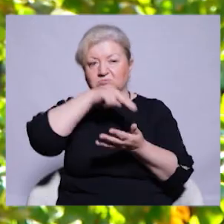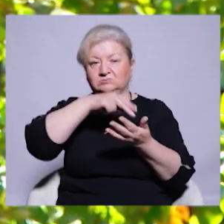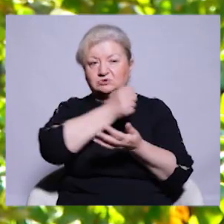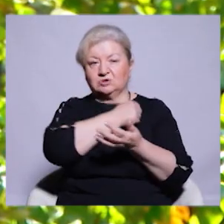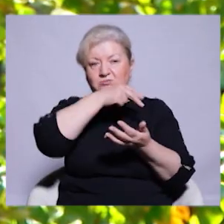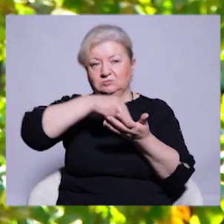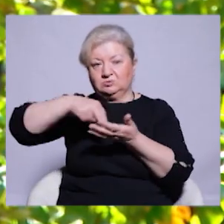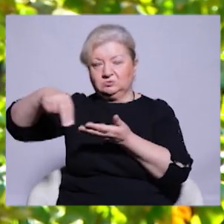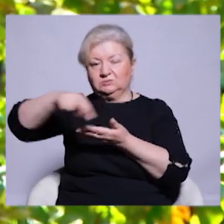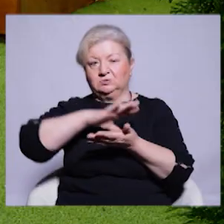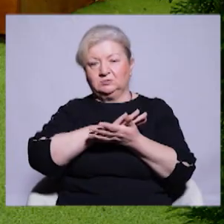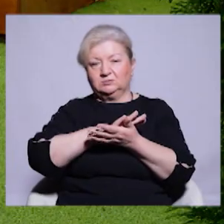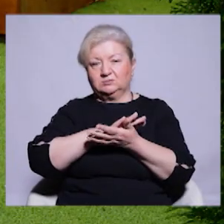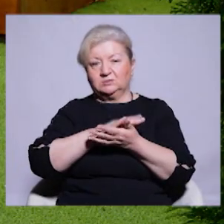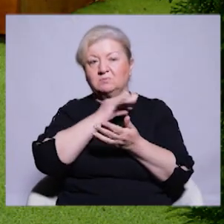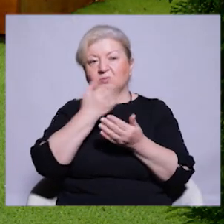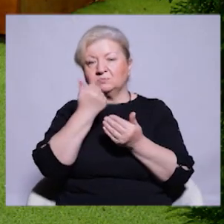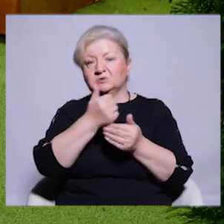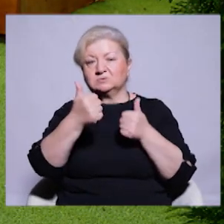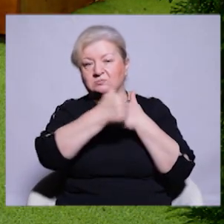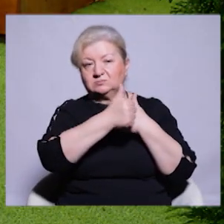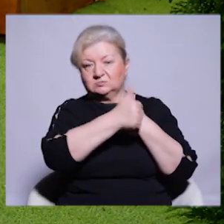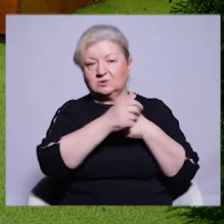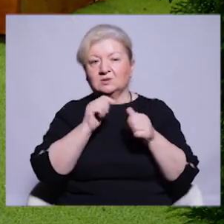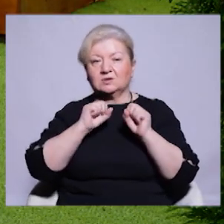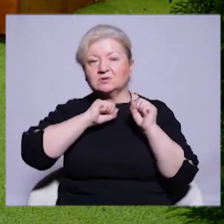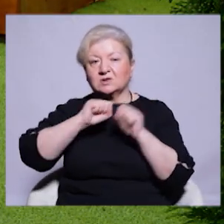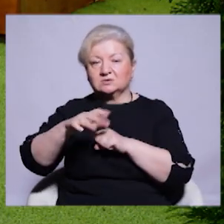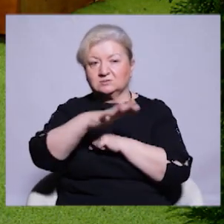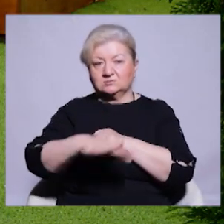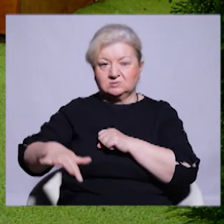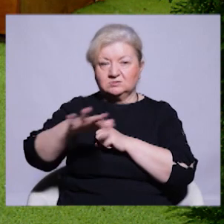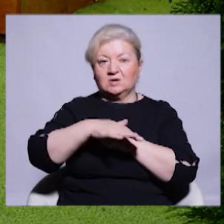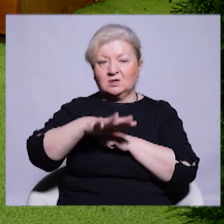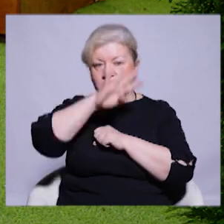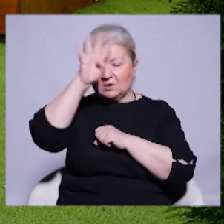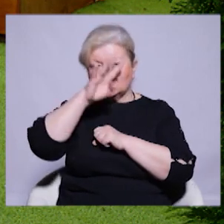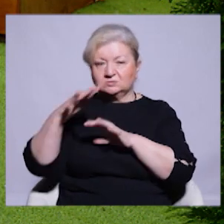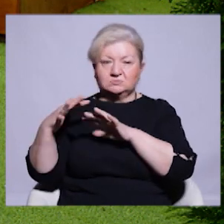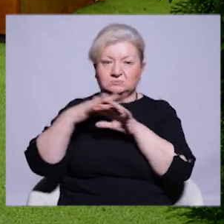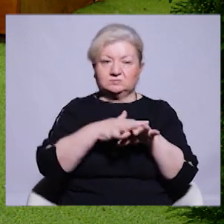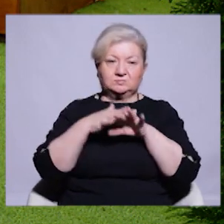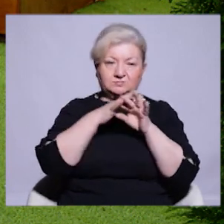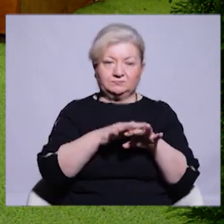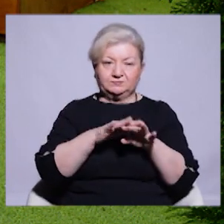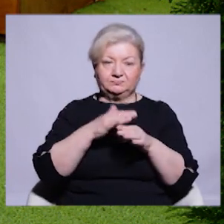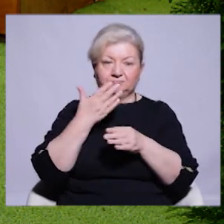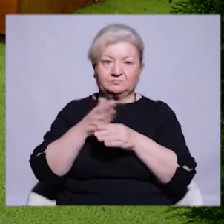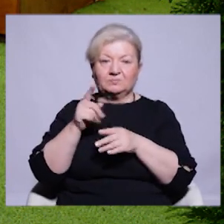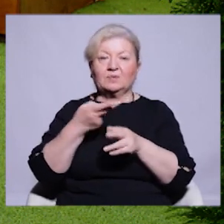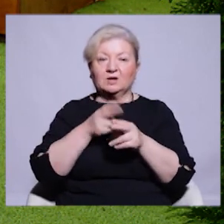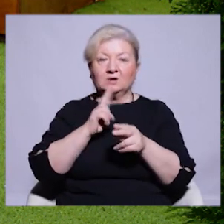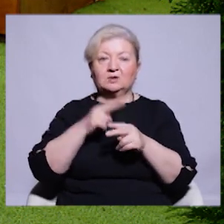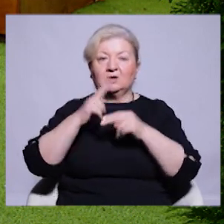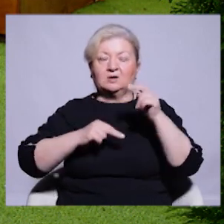მისი გარნიზონები, მისი მომხრე გარნიზონები და დაიცავდა ამ ტერიტორიას სპარსელების შემოსებისაგან. ამიტომაც